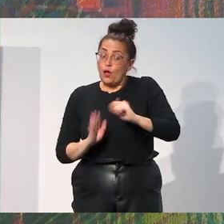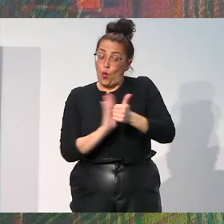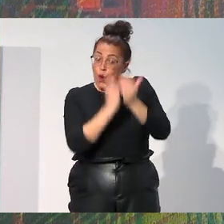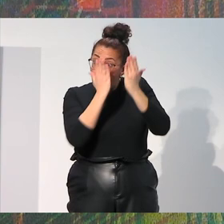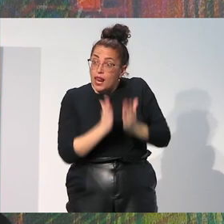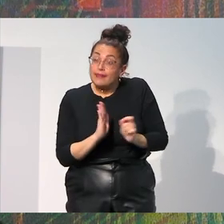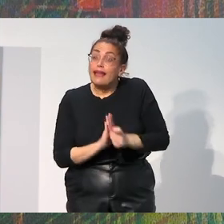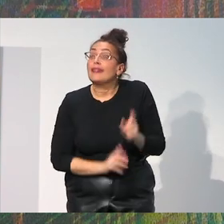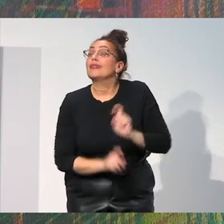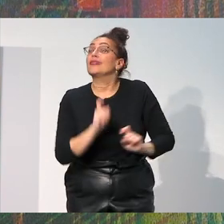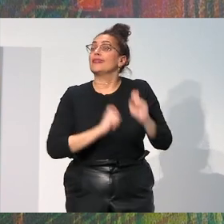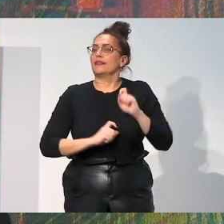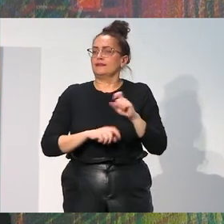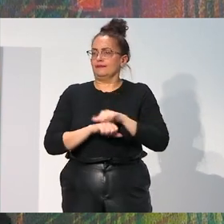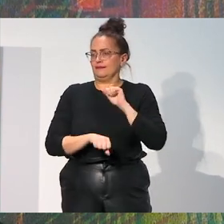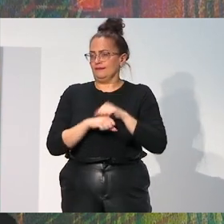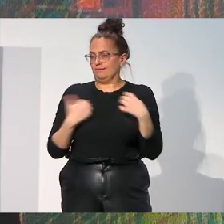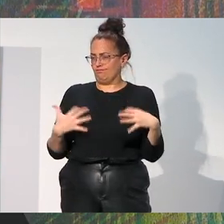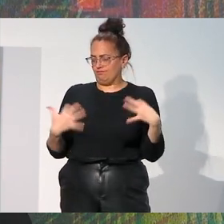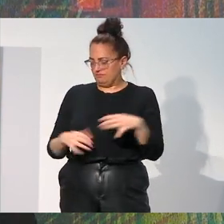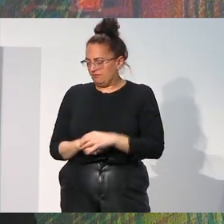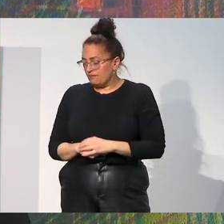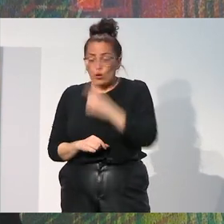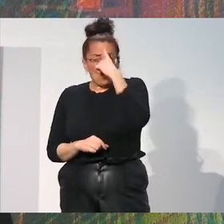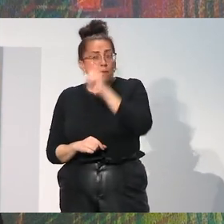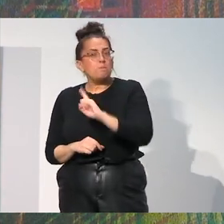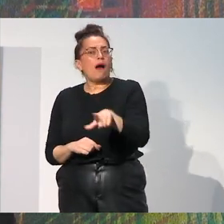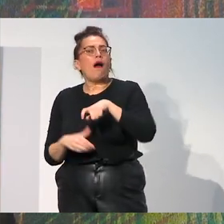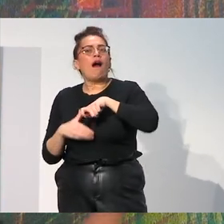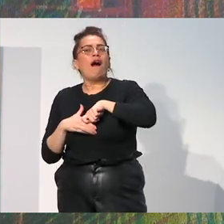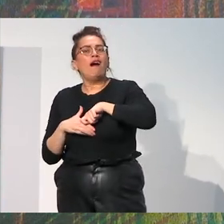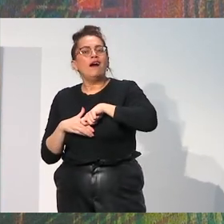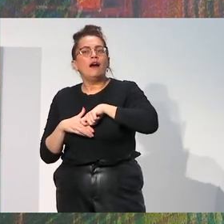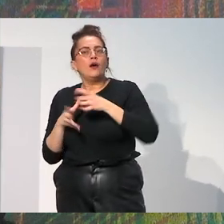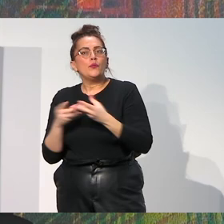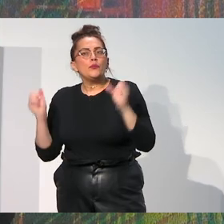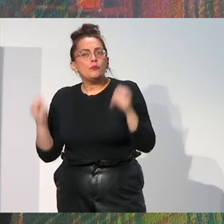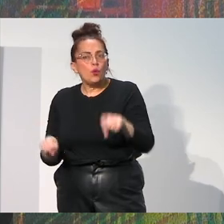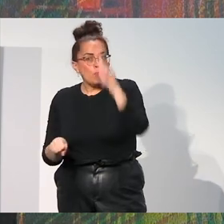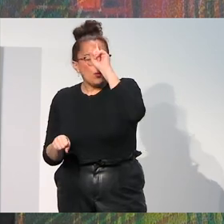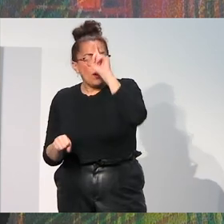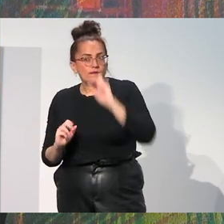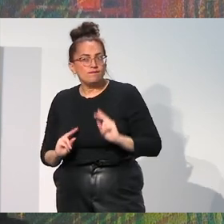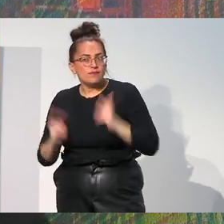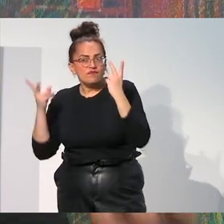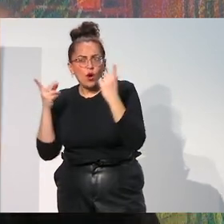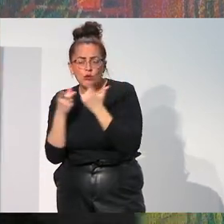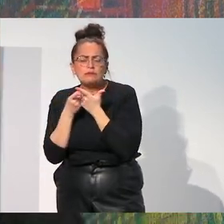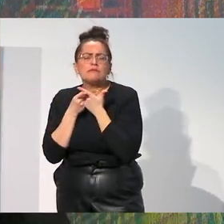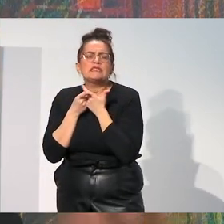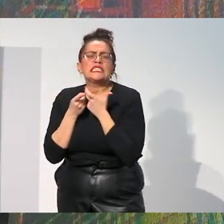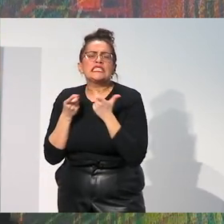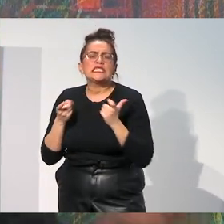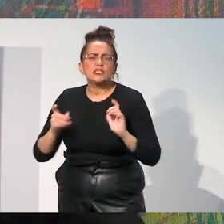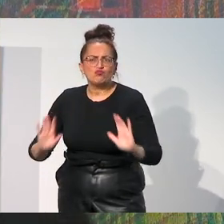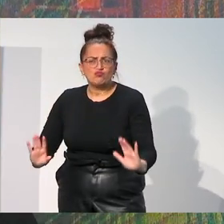espèces pouvaient disparaître. Pourquoi ? Parce que la diversité des vivants, elle était comprise comme quelque chose qui obéit à une